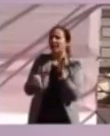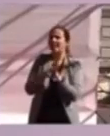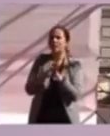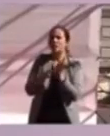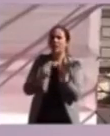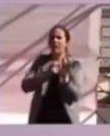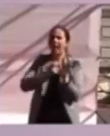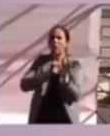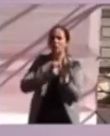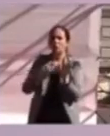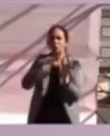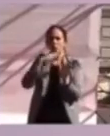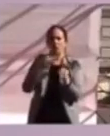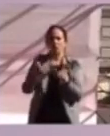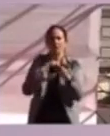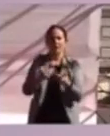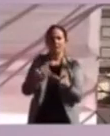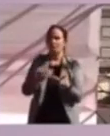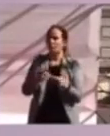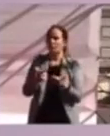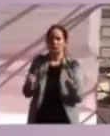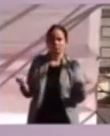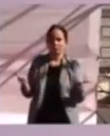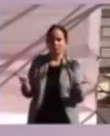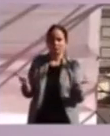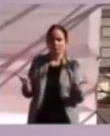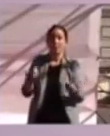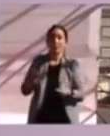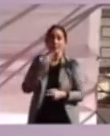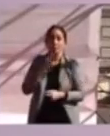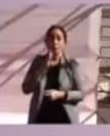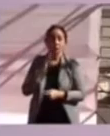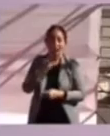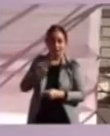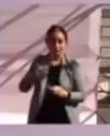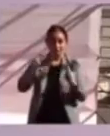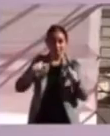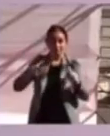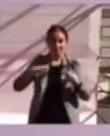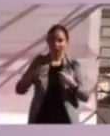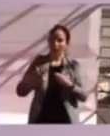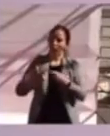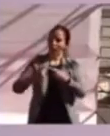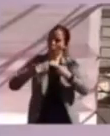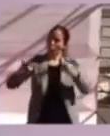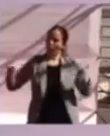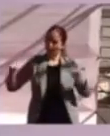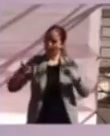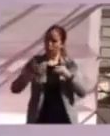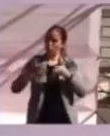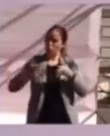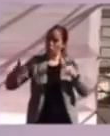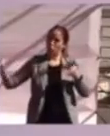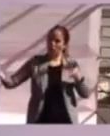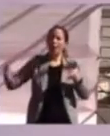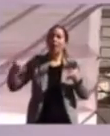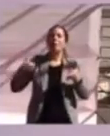si vive di più ma scusate ed è un tema che kobe ha fatto emergere in tutta la sua drammaticità